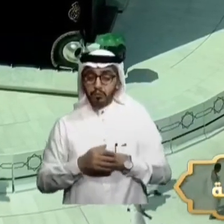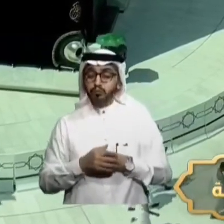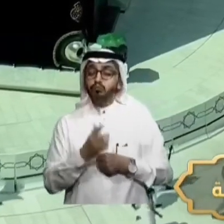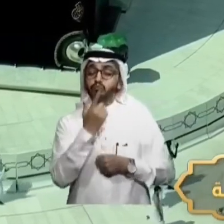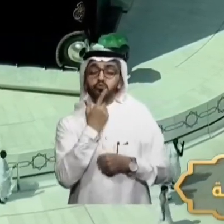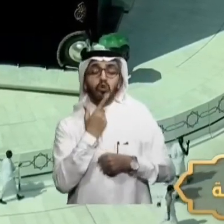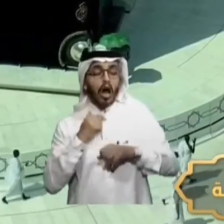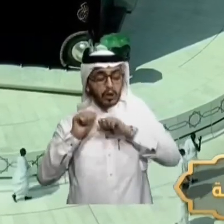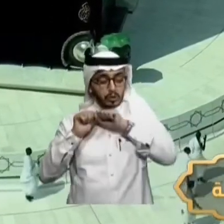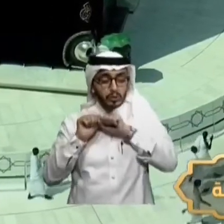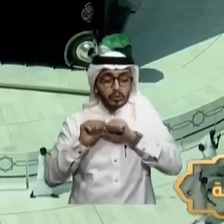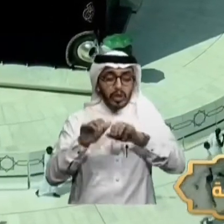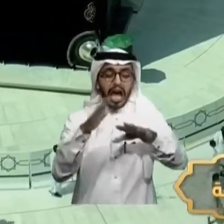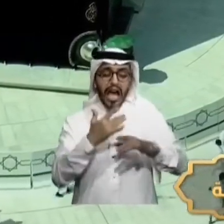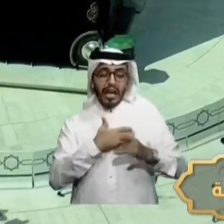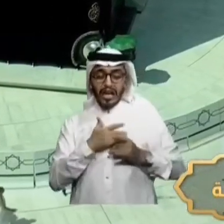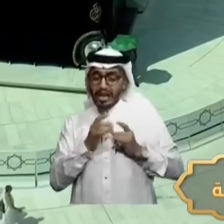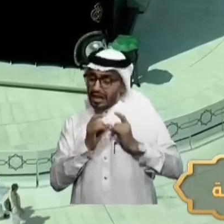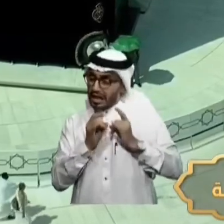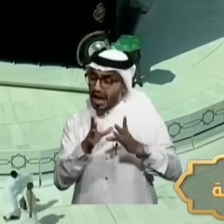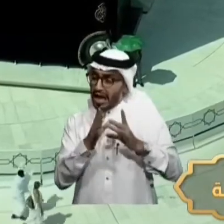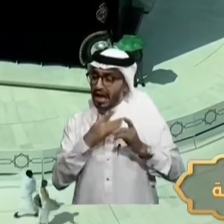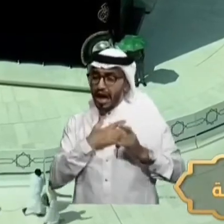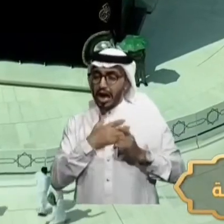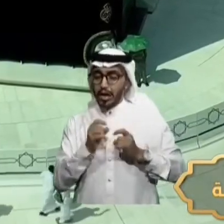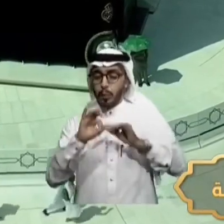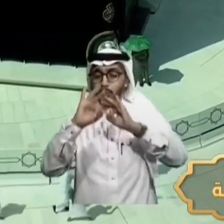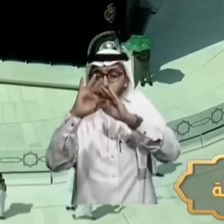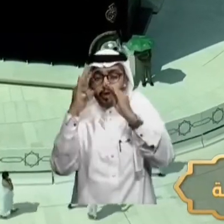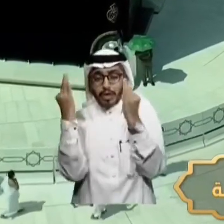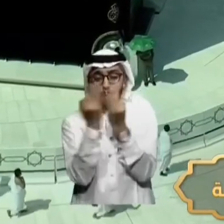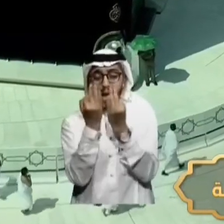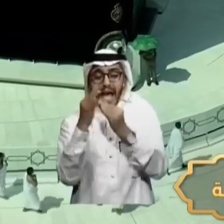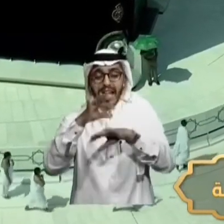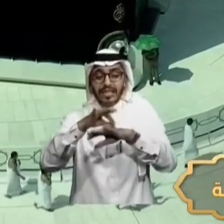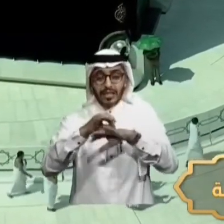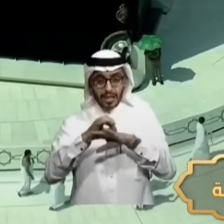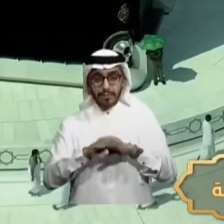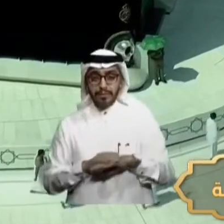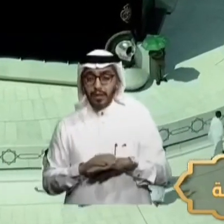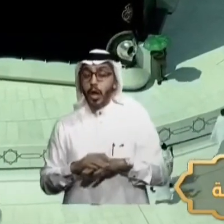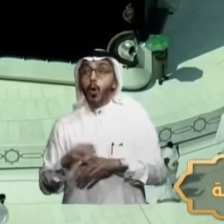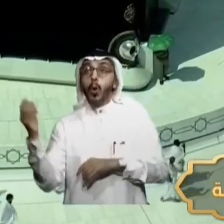يريدون نشر أجواء الكراهية بين المجتمعات الإنسانية.